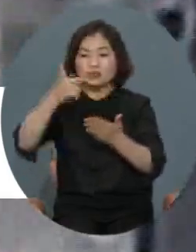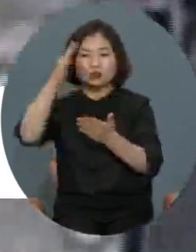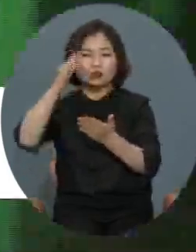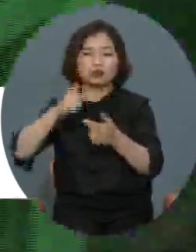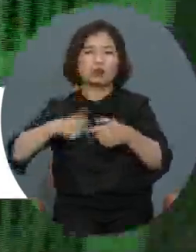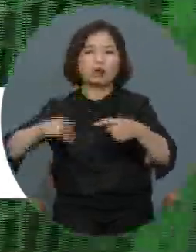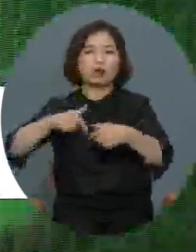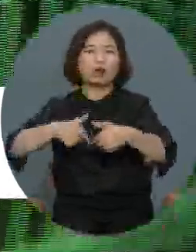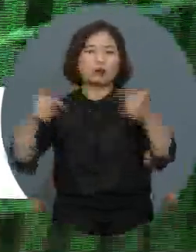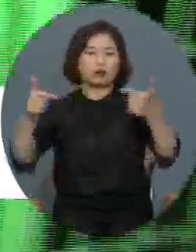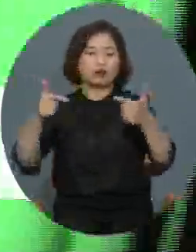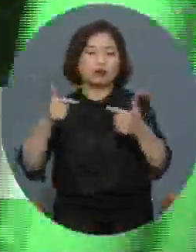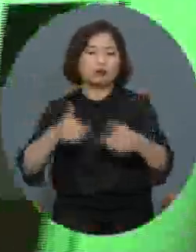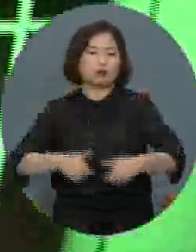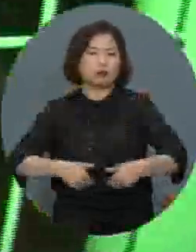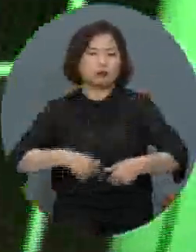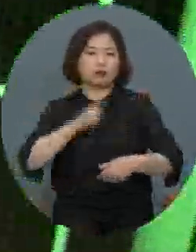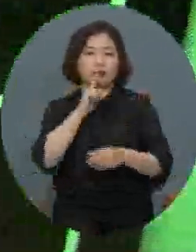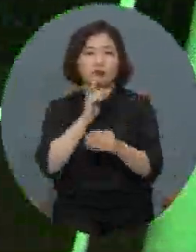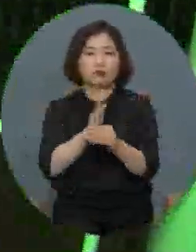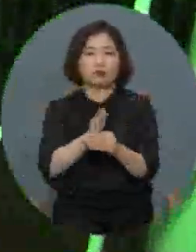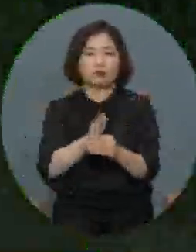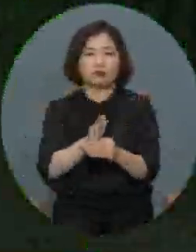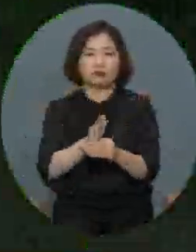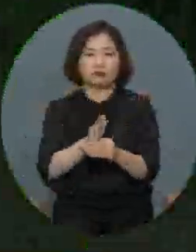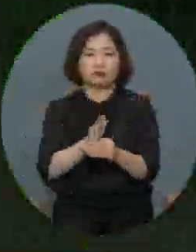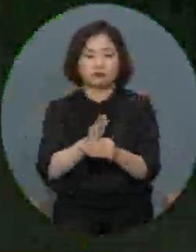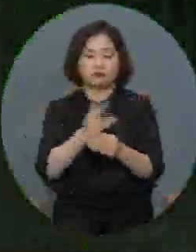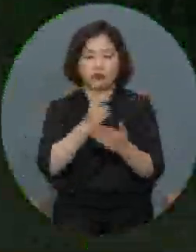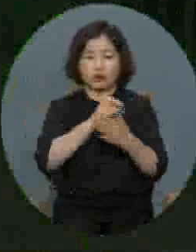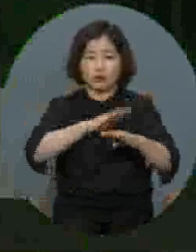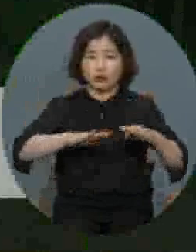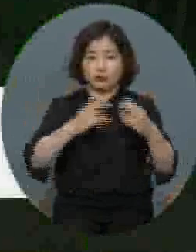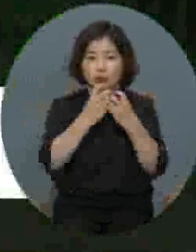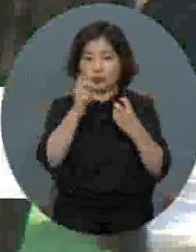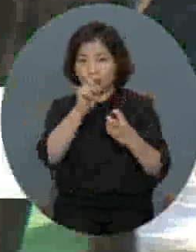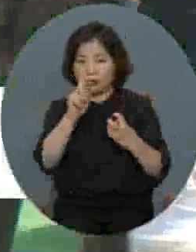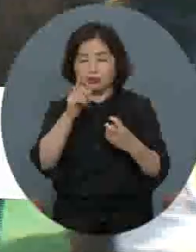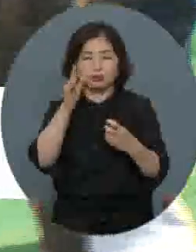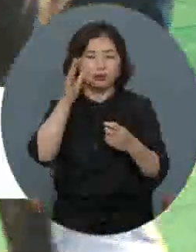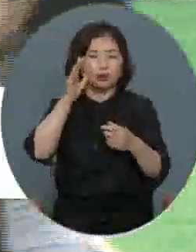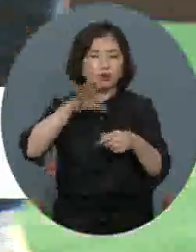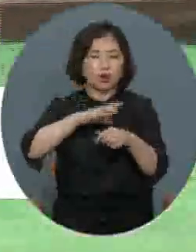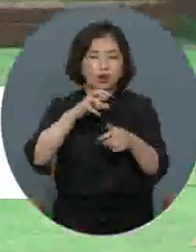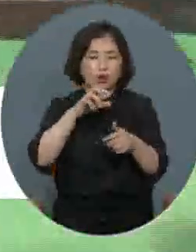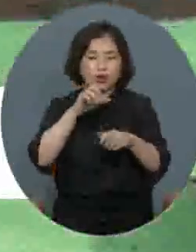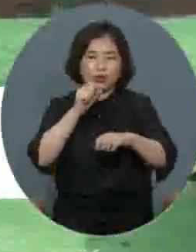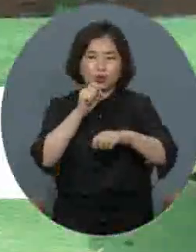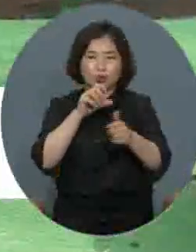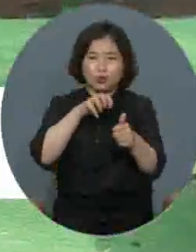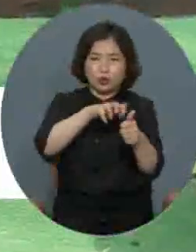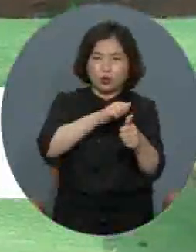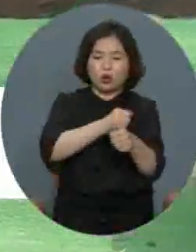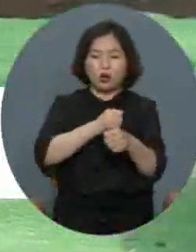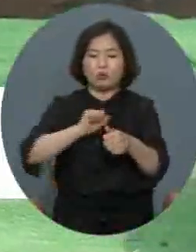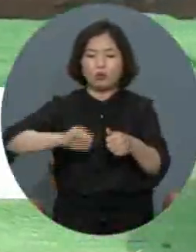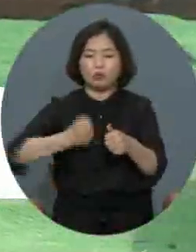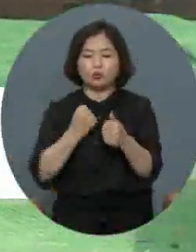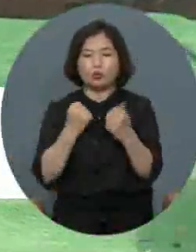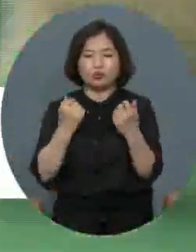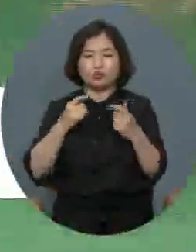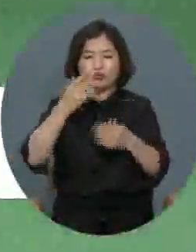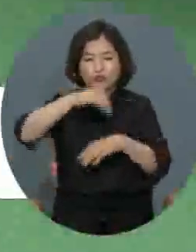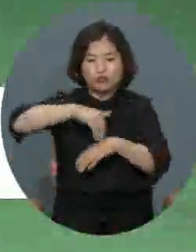확대해야 한다는 여론이 많습니다 보다 근본적인 해결책은 반려견의 공격성 제와 복종 훈련 등